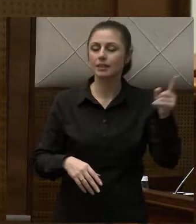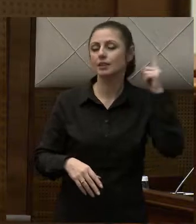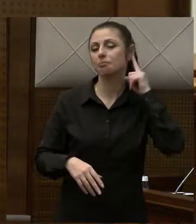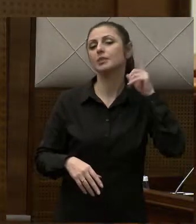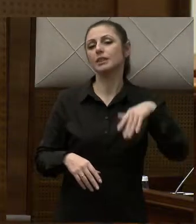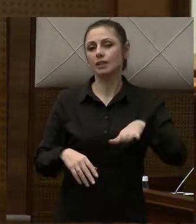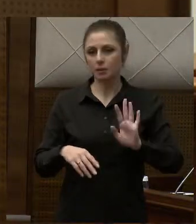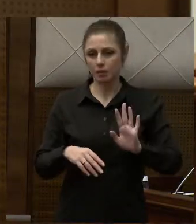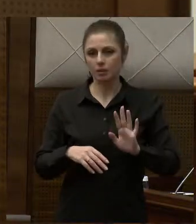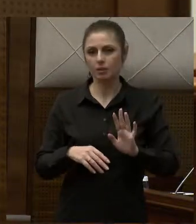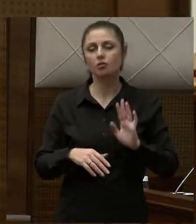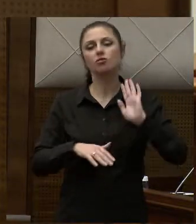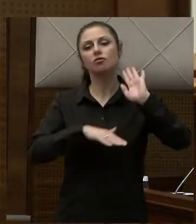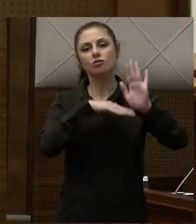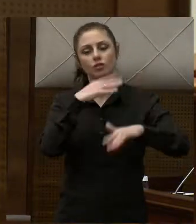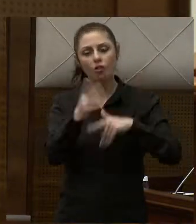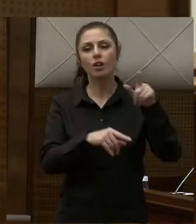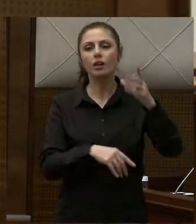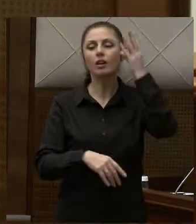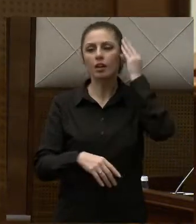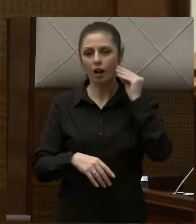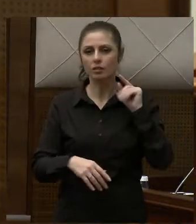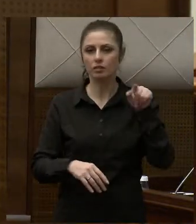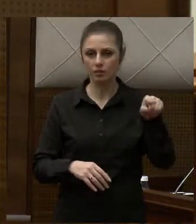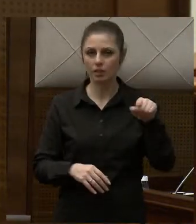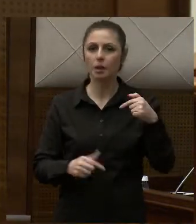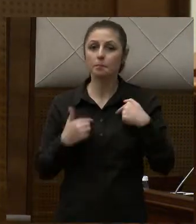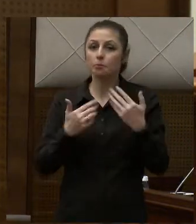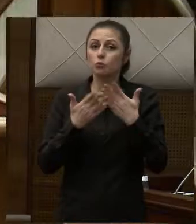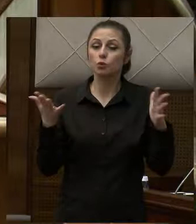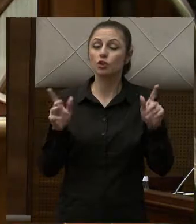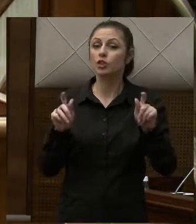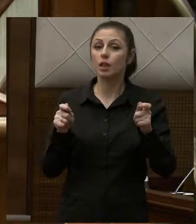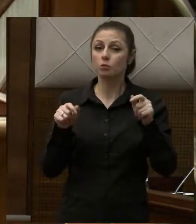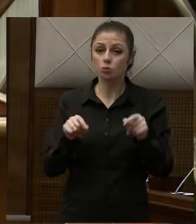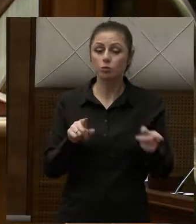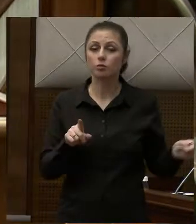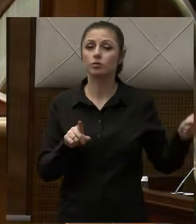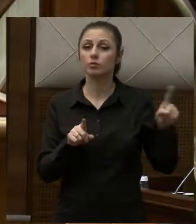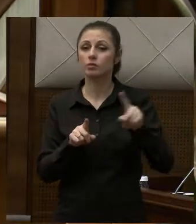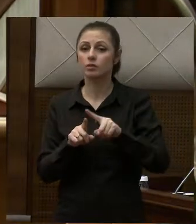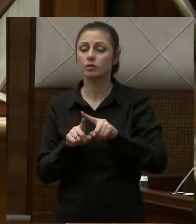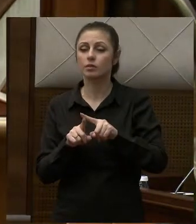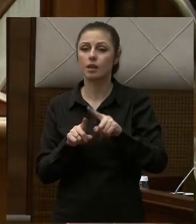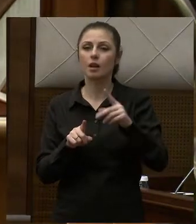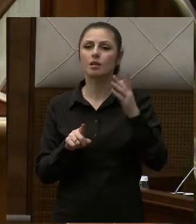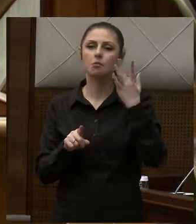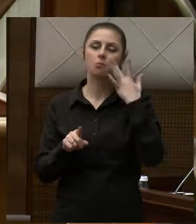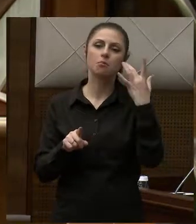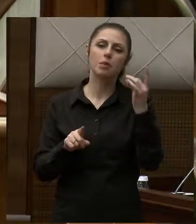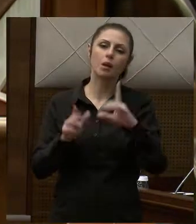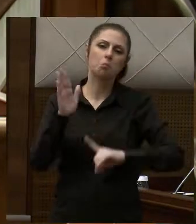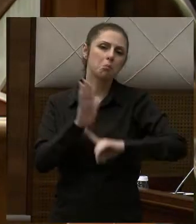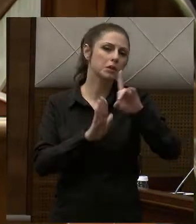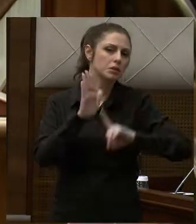Belediye Başkanımız kadar ben de üzüntü duyuyorum. Bizim Büyükçekmece'mizin gerçekten bugüne kadar olduğu gibi belli başarılarla, spor